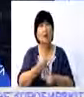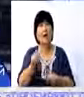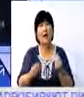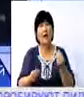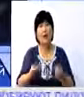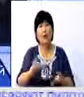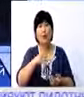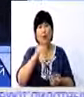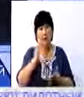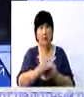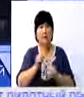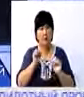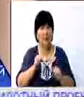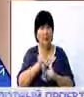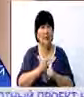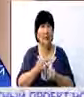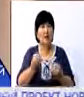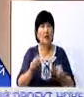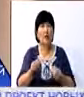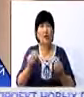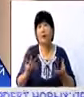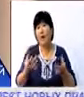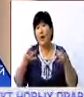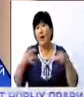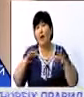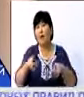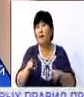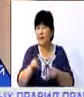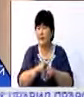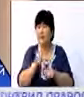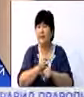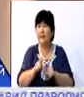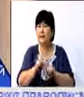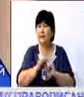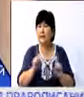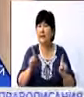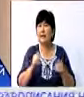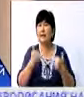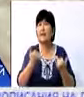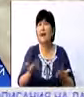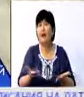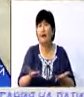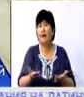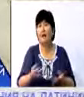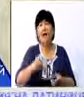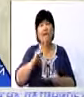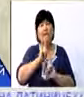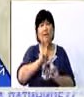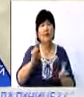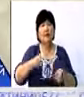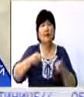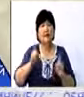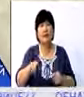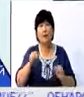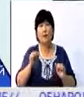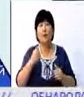них есть возможность сделать эту игру не просто обычной компьютерной игрой, а сделать именно, то есть сделать ее, да, для виртуальной реальности. Здесь же вы